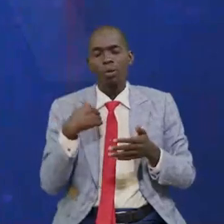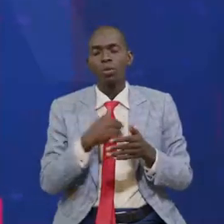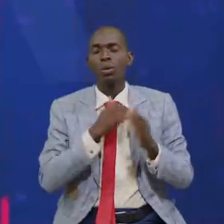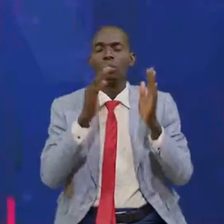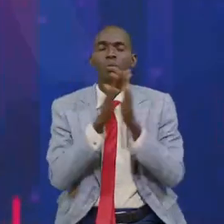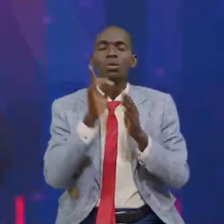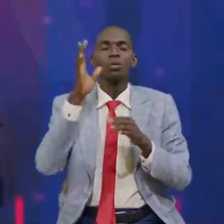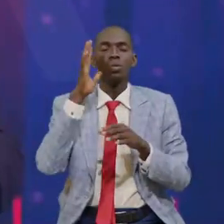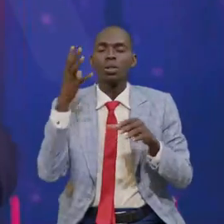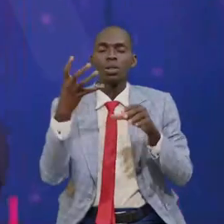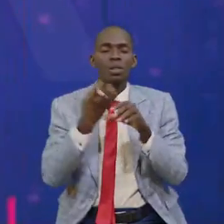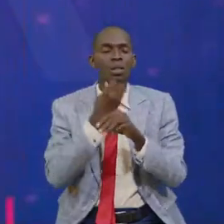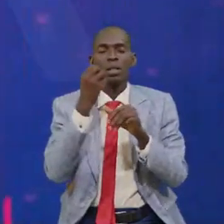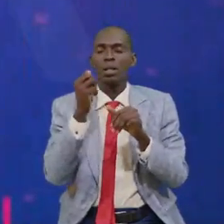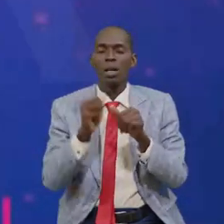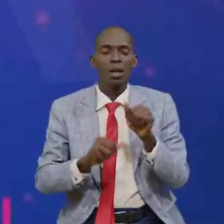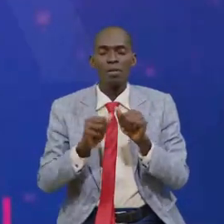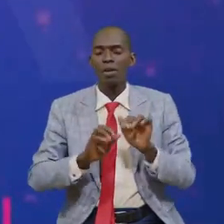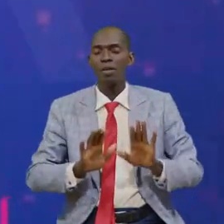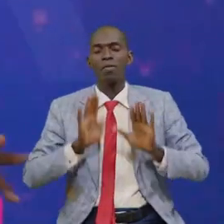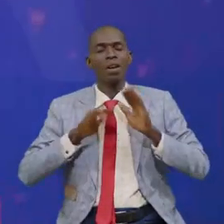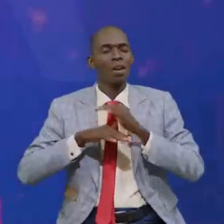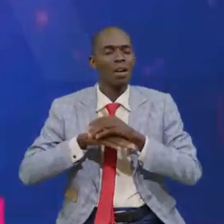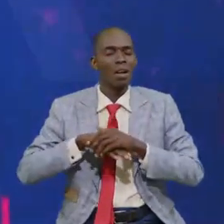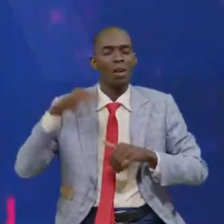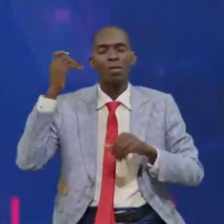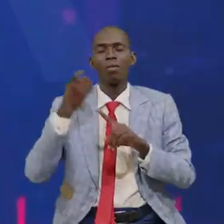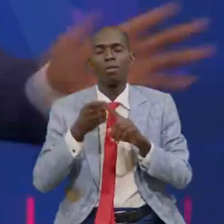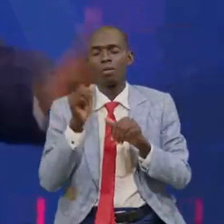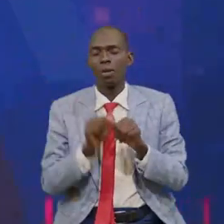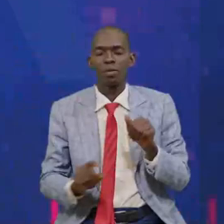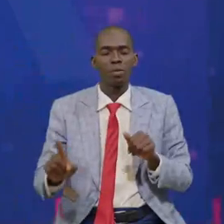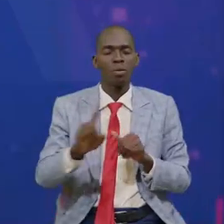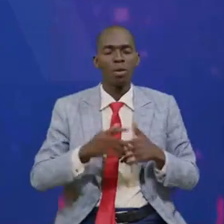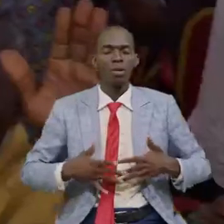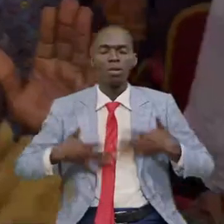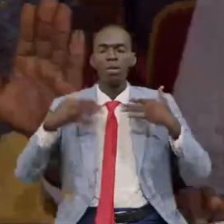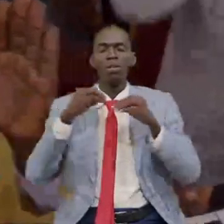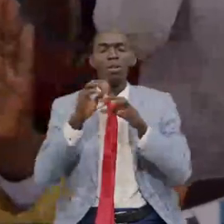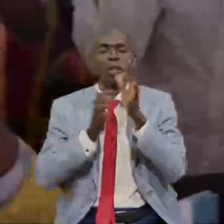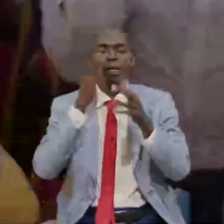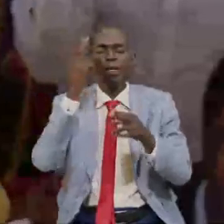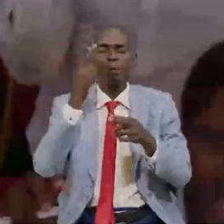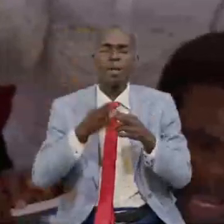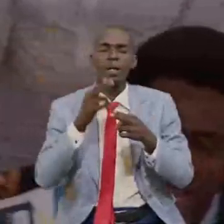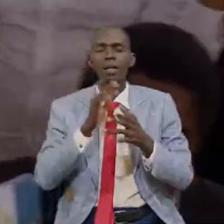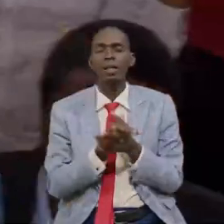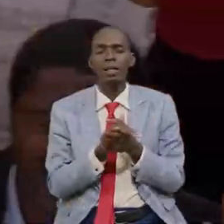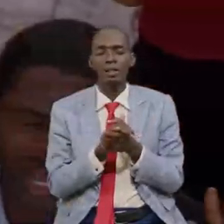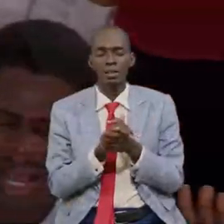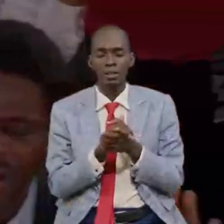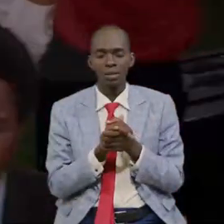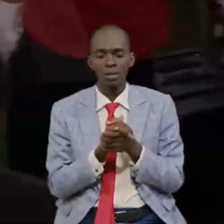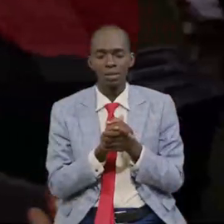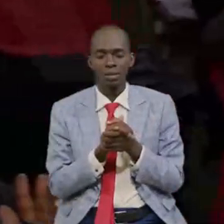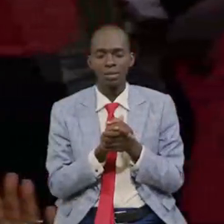prions que tu ôtes toute crainte, loin de chaque vie, au nom de Jésus.